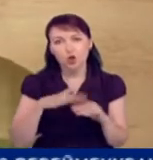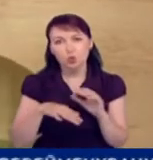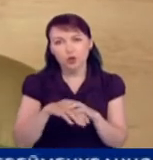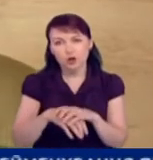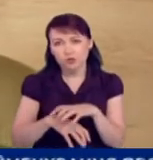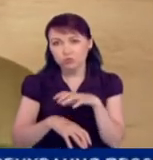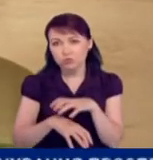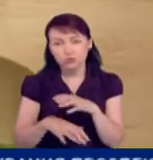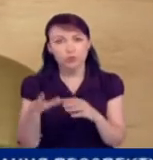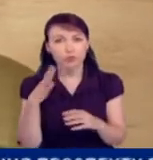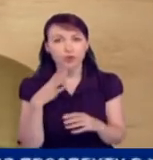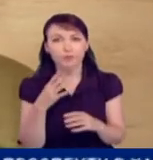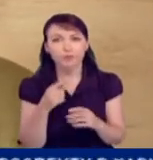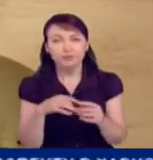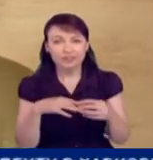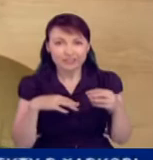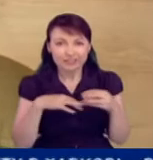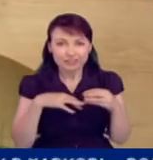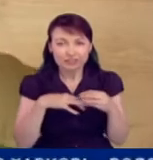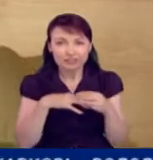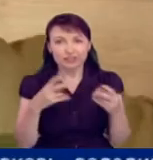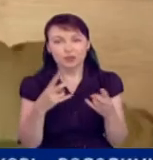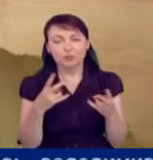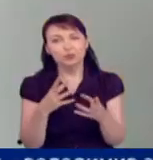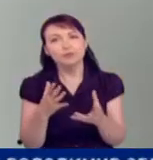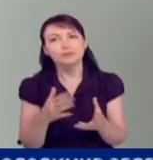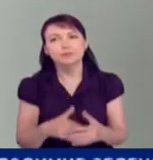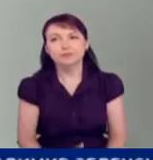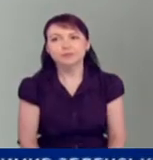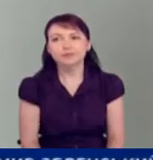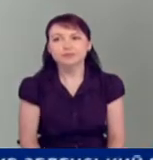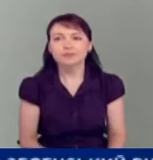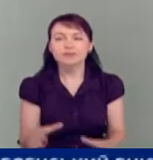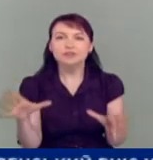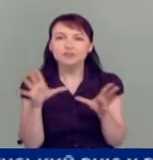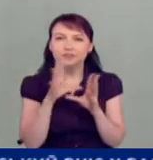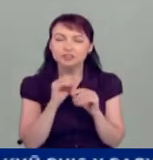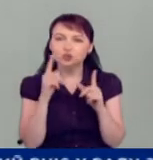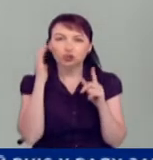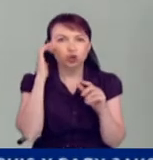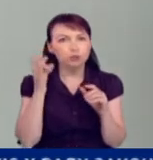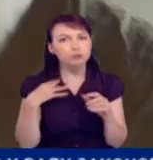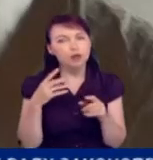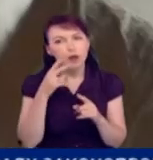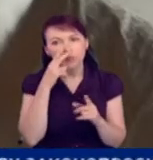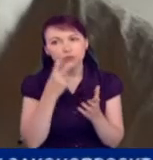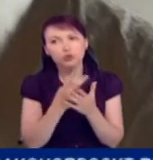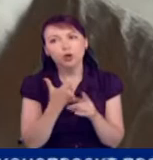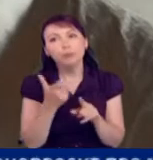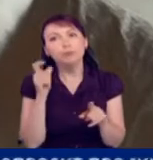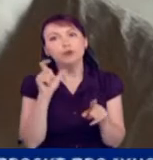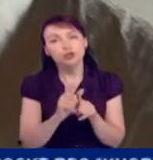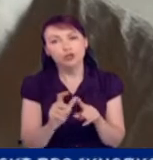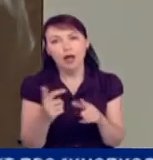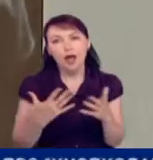розпухша якраз ця була, куди кільце треба було надягнути. Всі світлини чорно-білі, адже передають набагато більше емоцій,